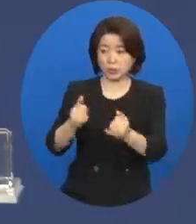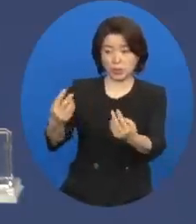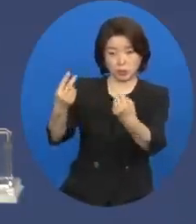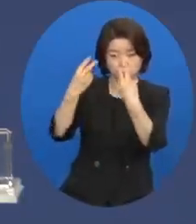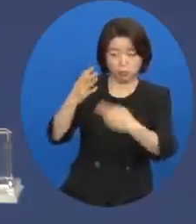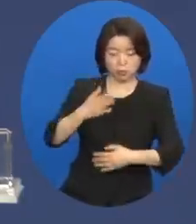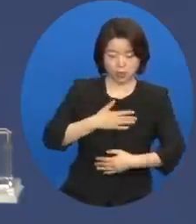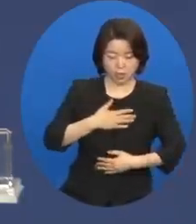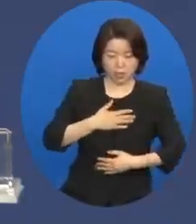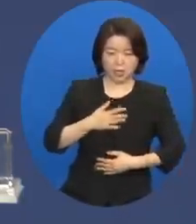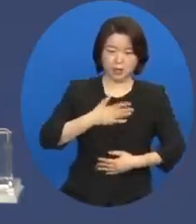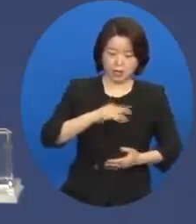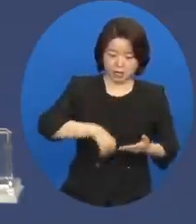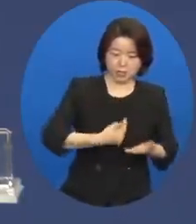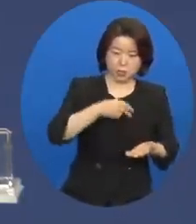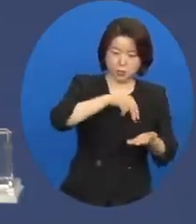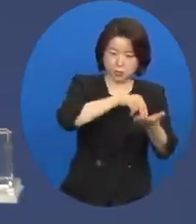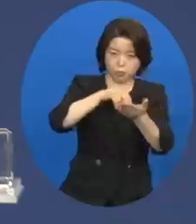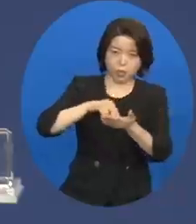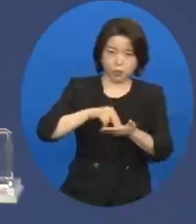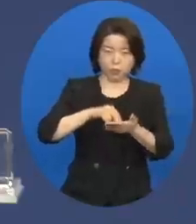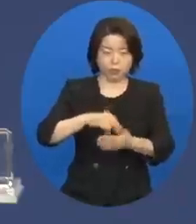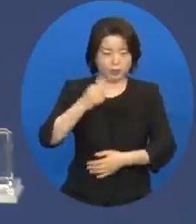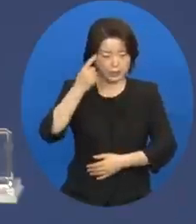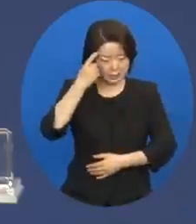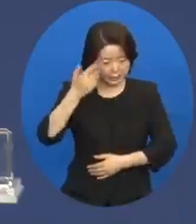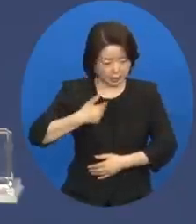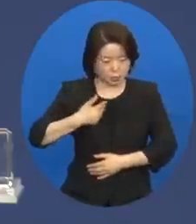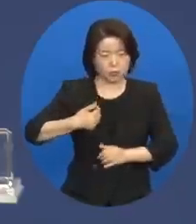그리고 나의 이 외로운 질문들을 조롱하네.